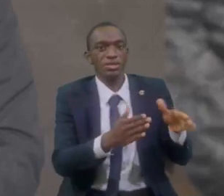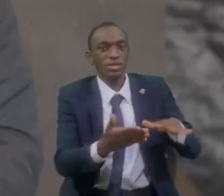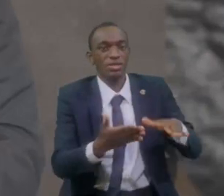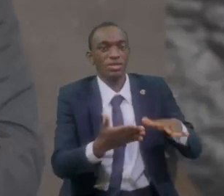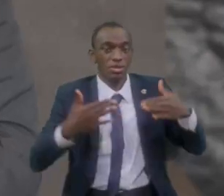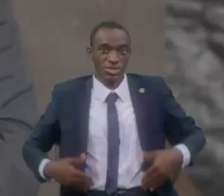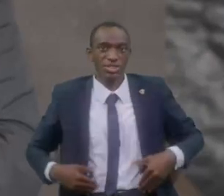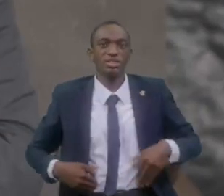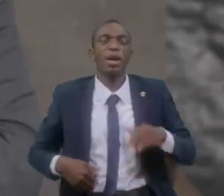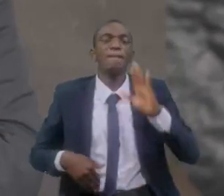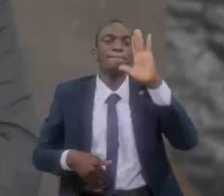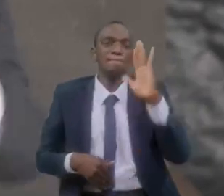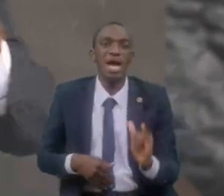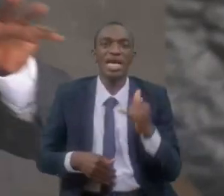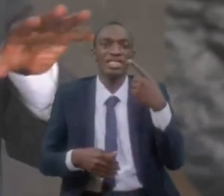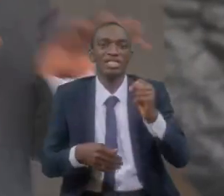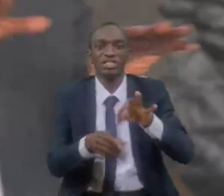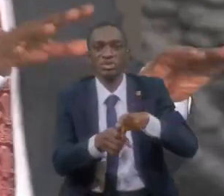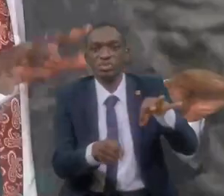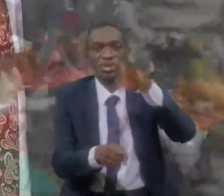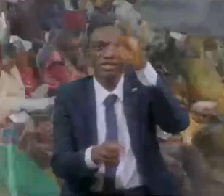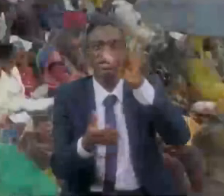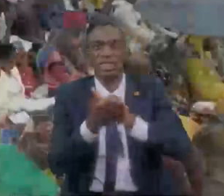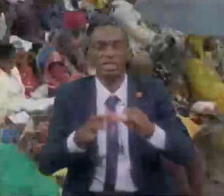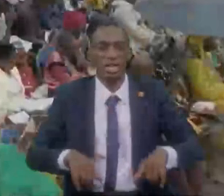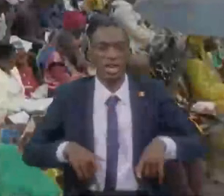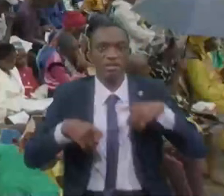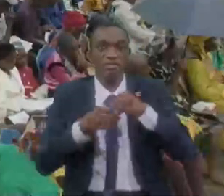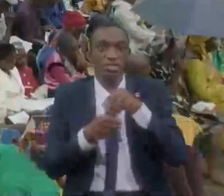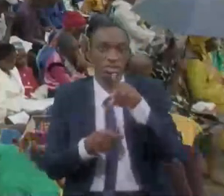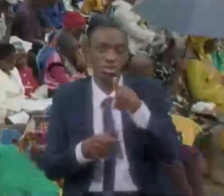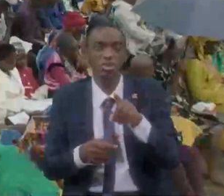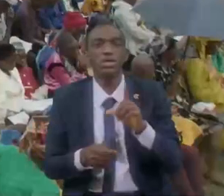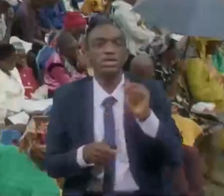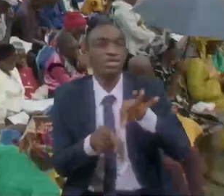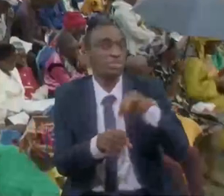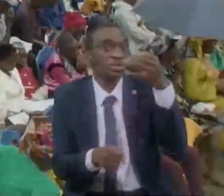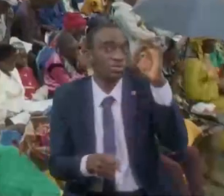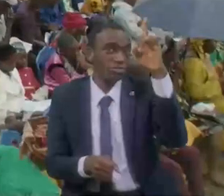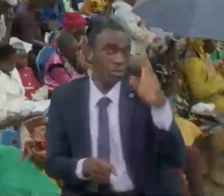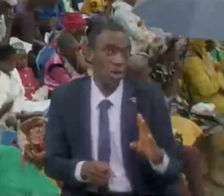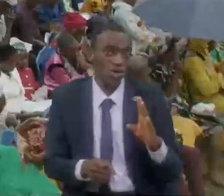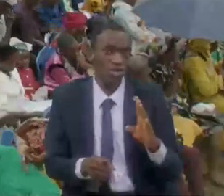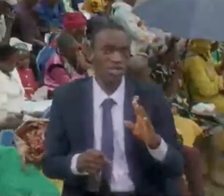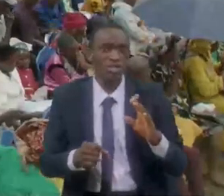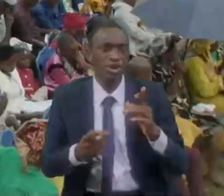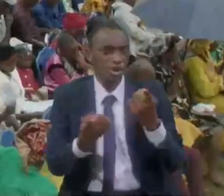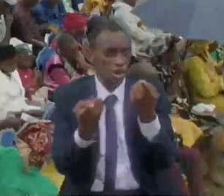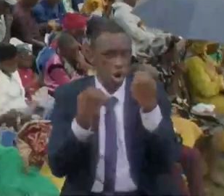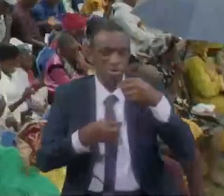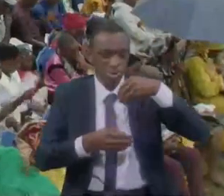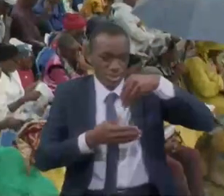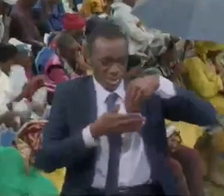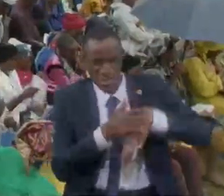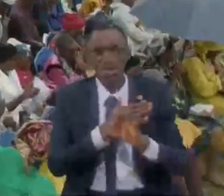mortels par son esprit qui habite en vous. L'esprit de Dieu vient dans notre